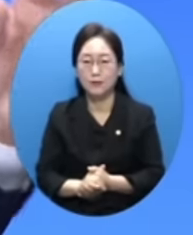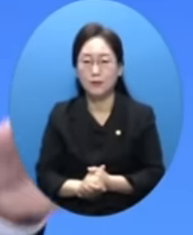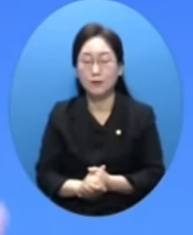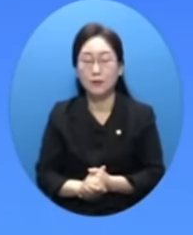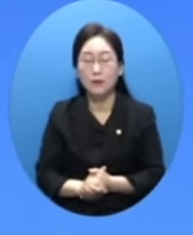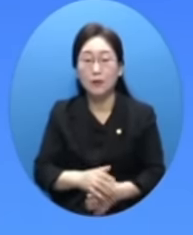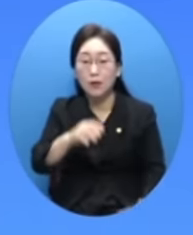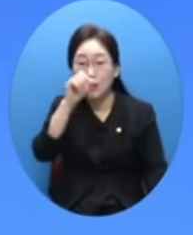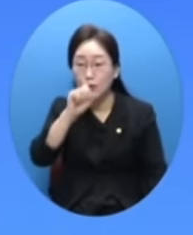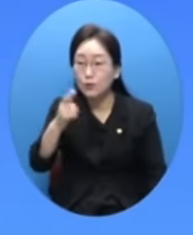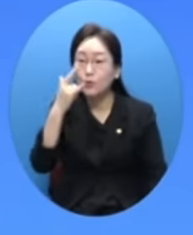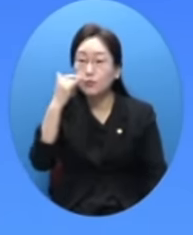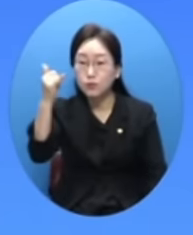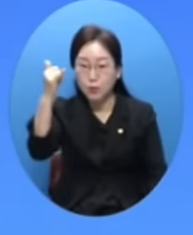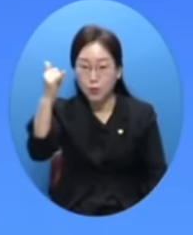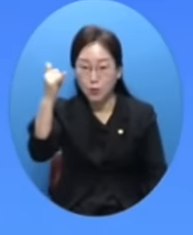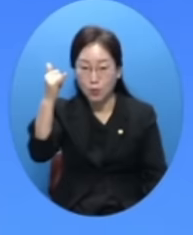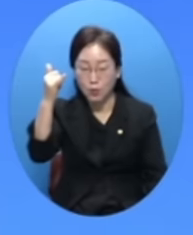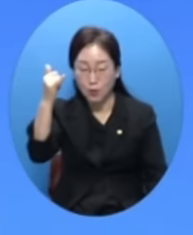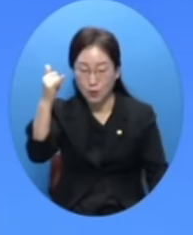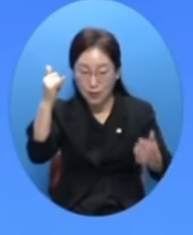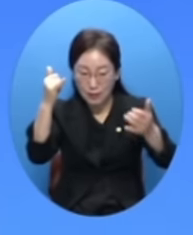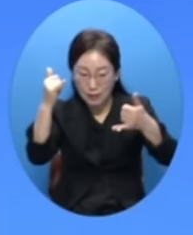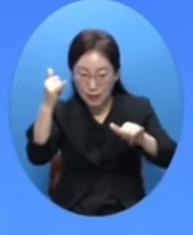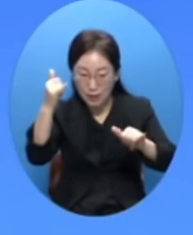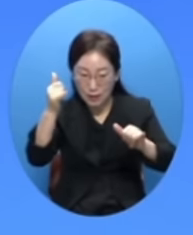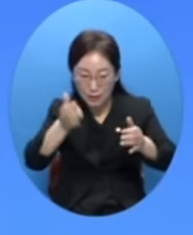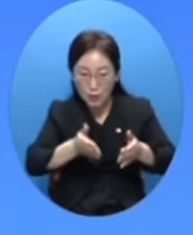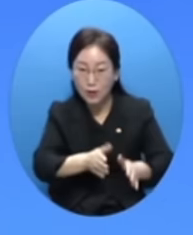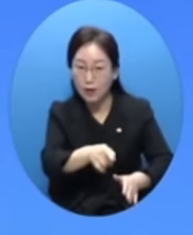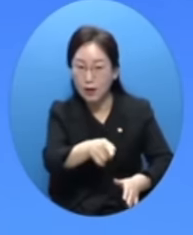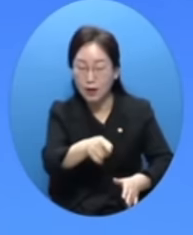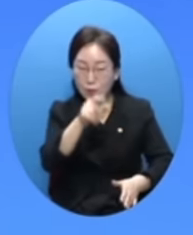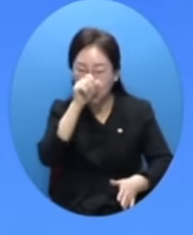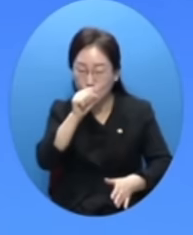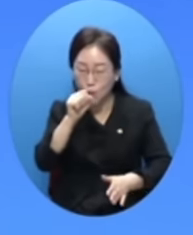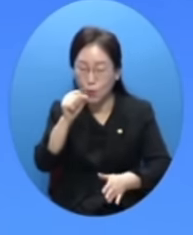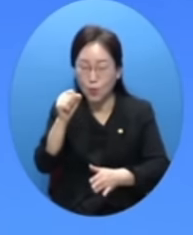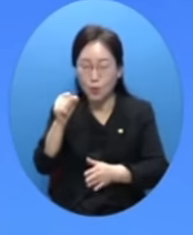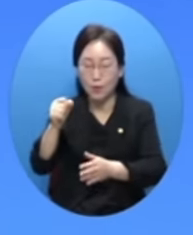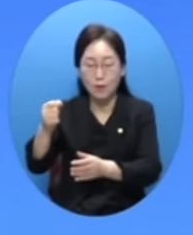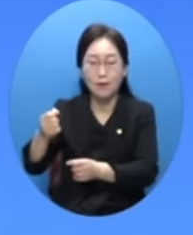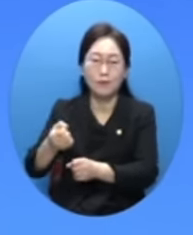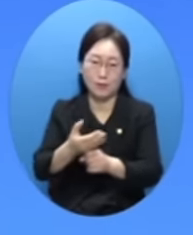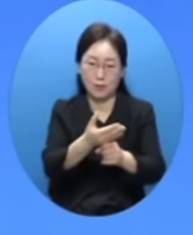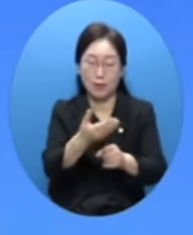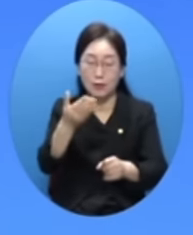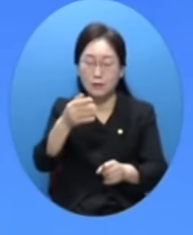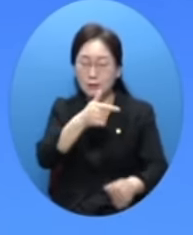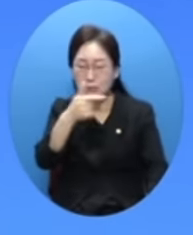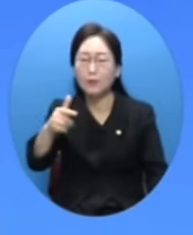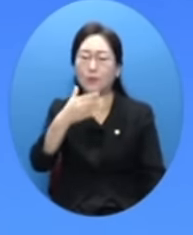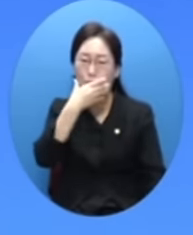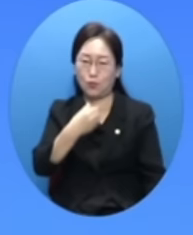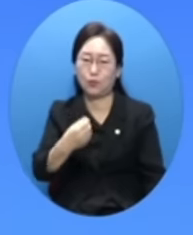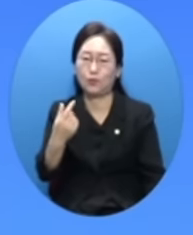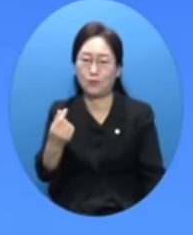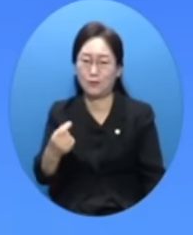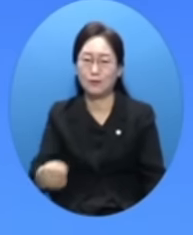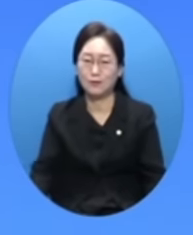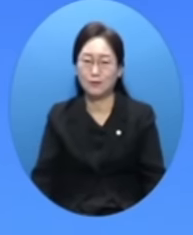좋은 부모 밑에서 태어나서 자란 사람들은 좋은 영향을 받게 되는데 참으로 큰 복입니다.